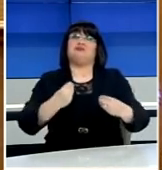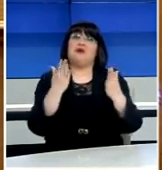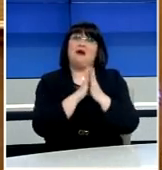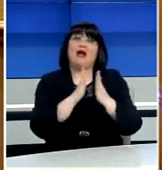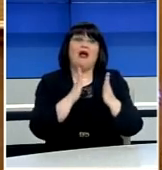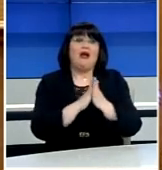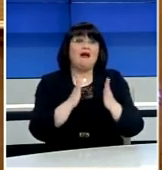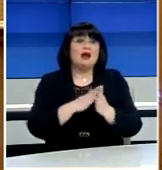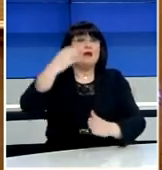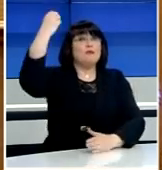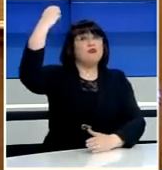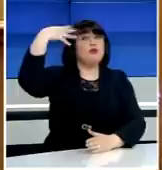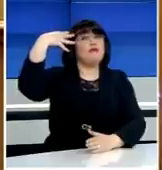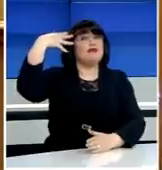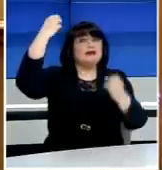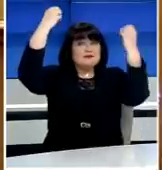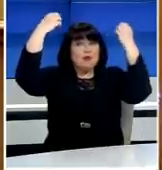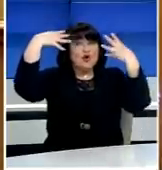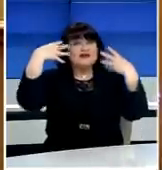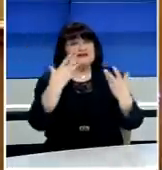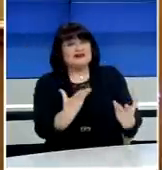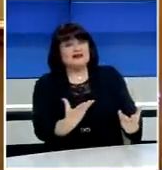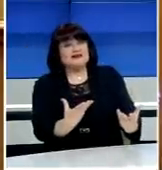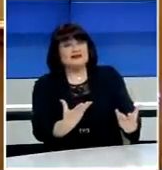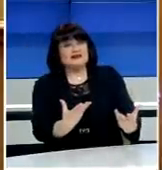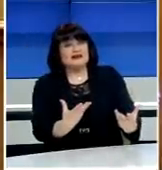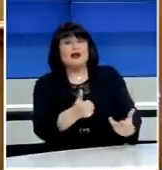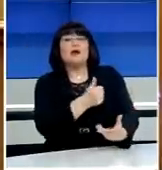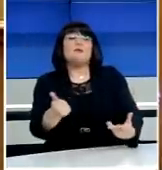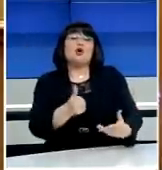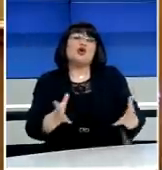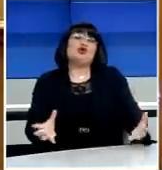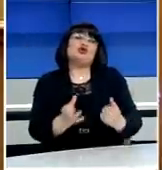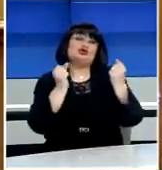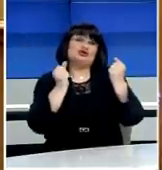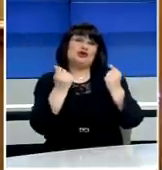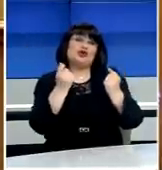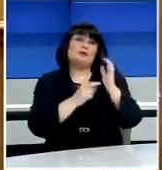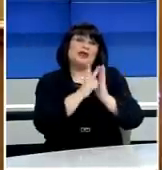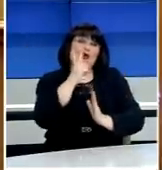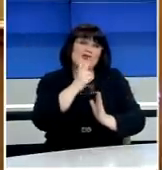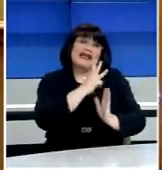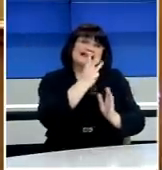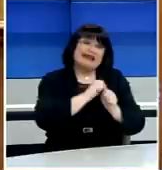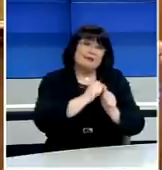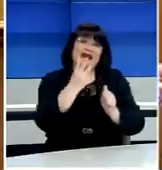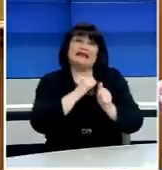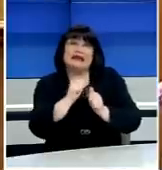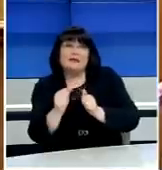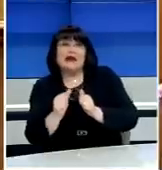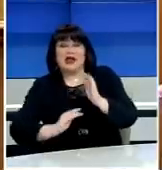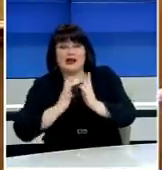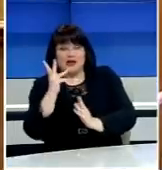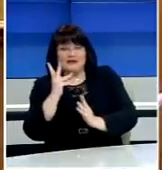ο Μεσσίας, ότι είστε ο Μωυσής. Αλήθεια είναι ότι μόνο ένας Μωυσής θα μπορούσε να πάρει μια οικονομία με 12 συνεχόμενα τρίμηνα ανάπτυξης και να την